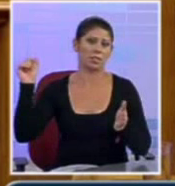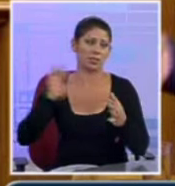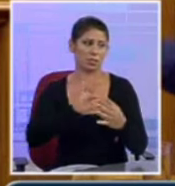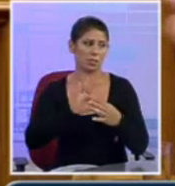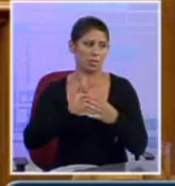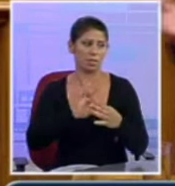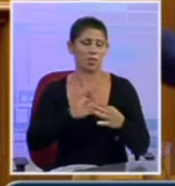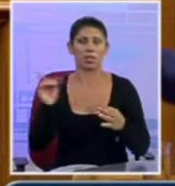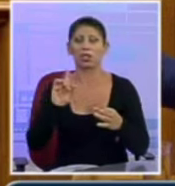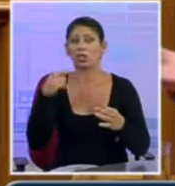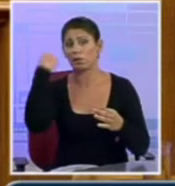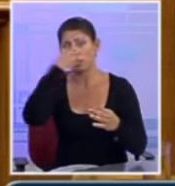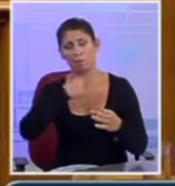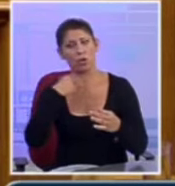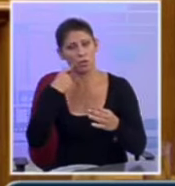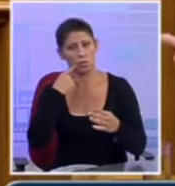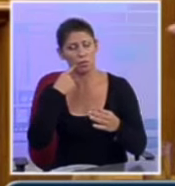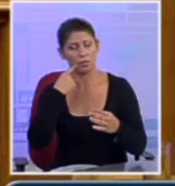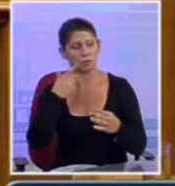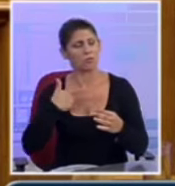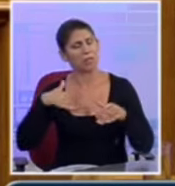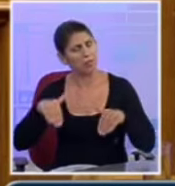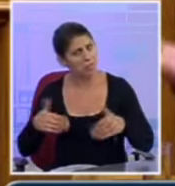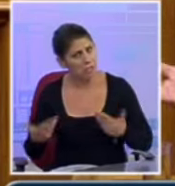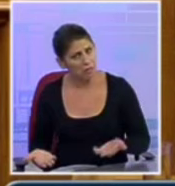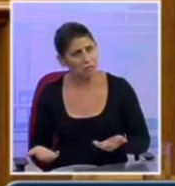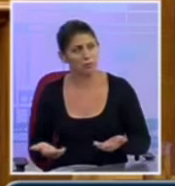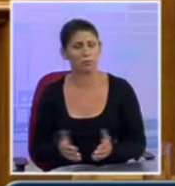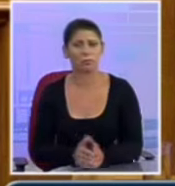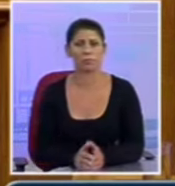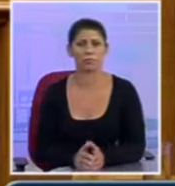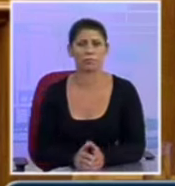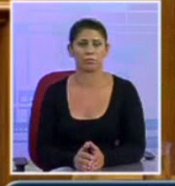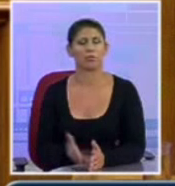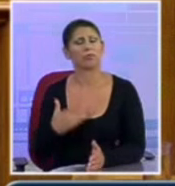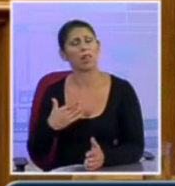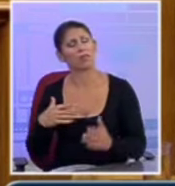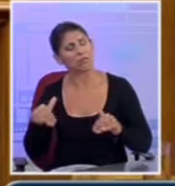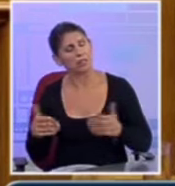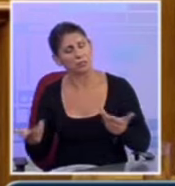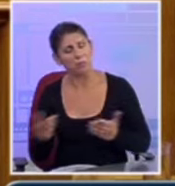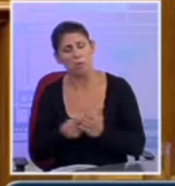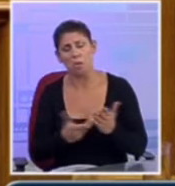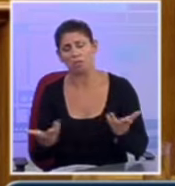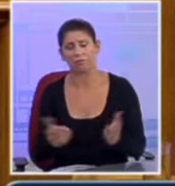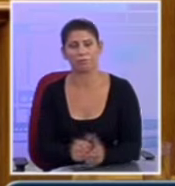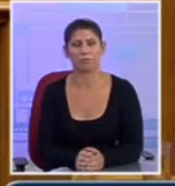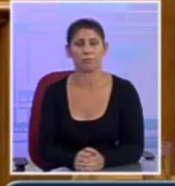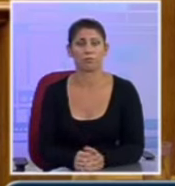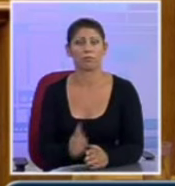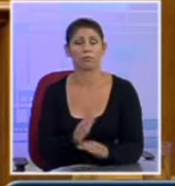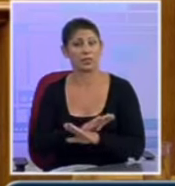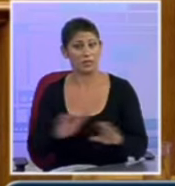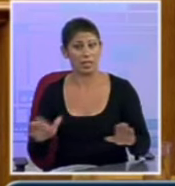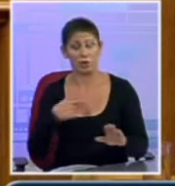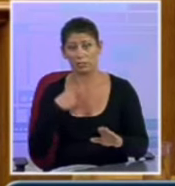συνεργασίες και όχι με τα πρόσωπα τα οποία και τα σέβομαι και τα εκτιμώ. Τελειώνω λέγοντας το